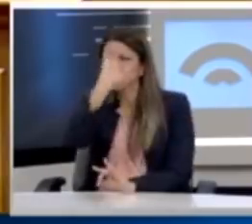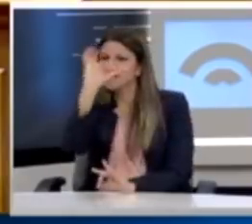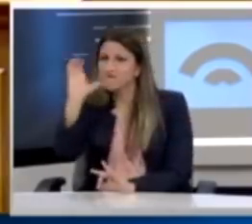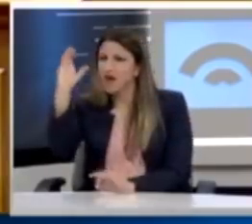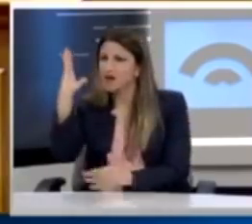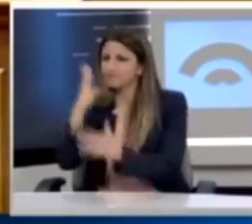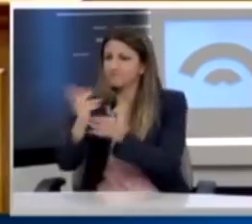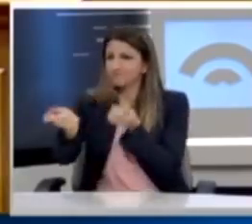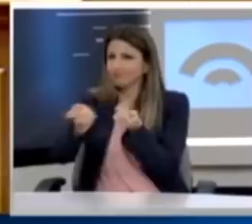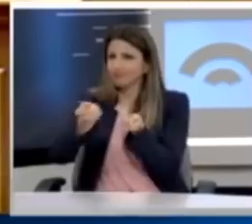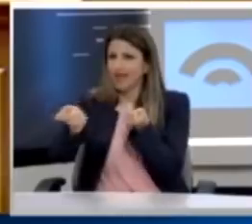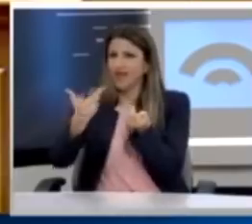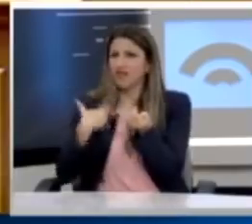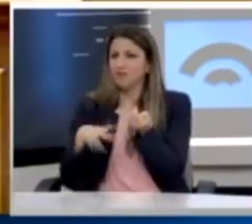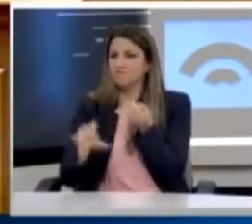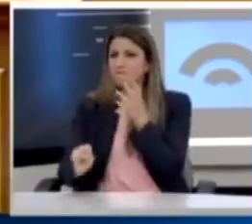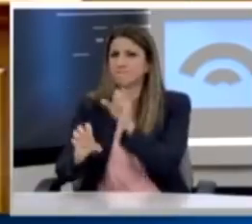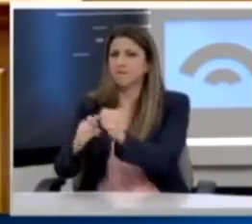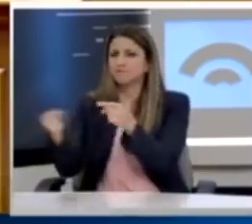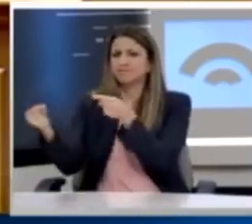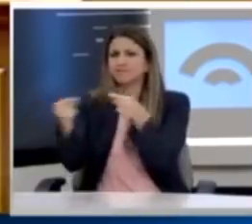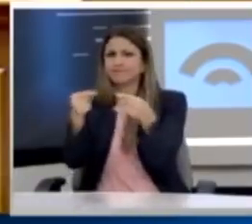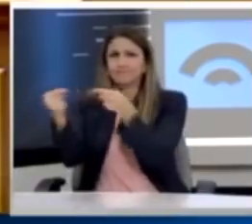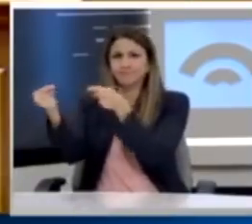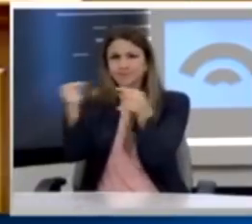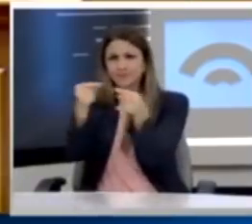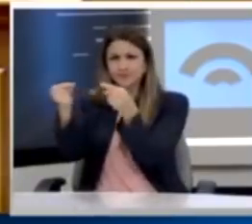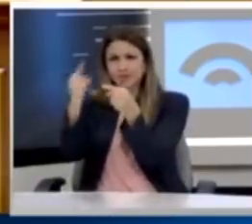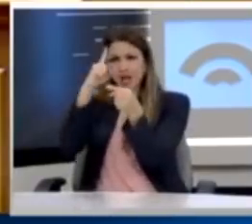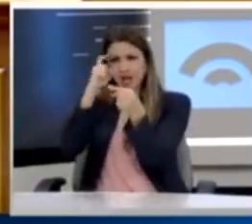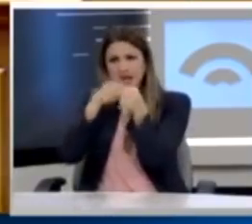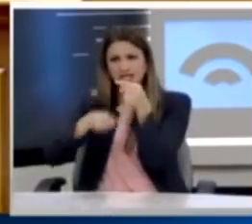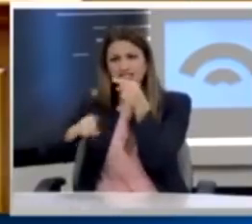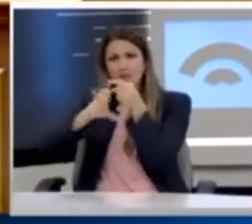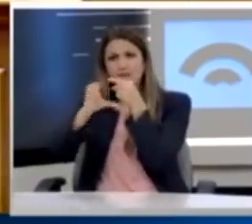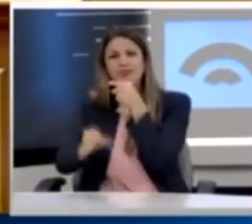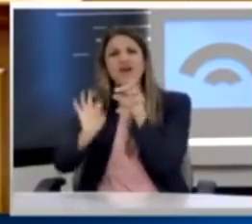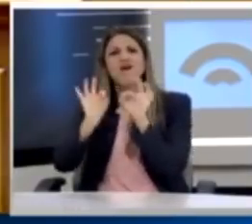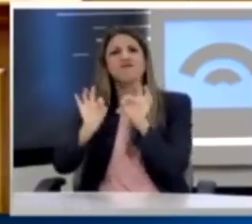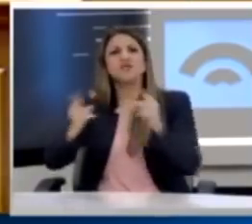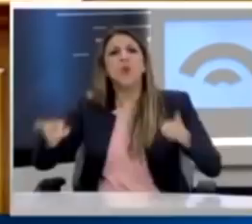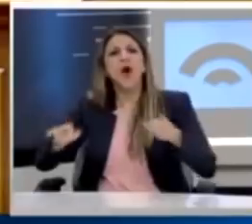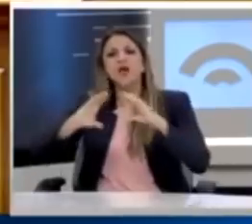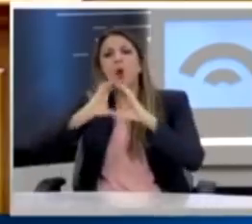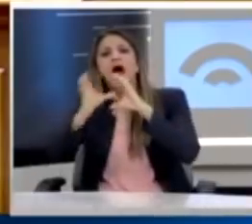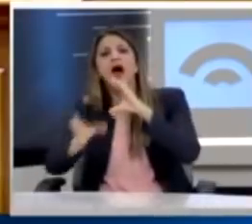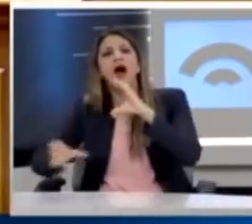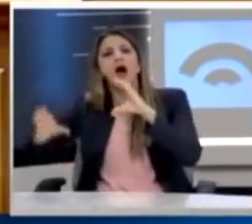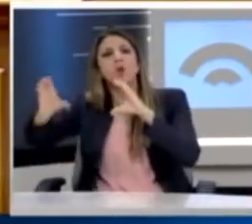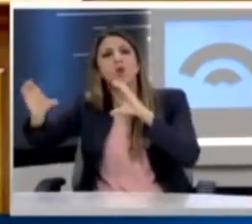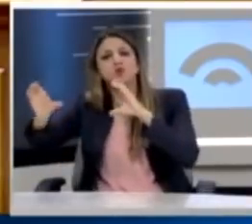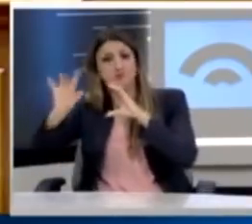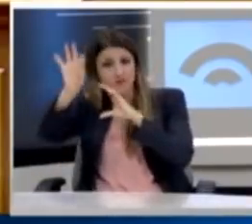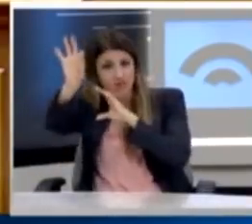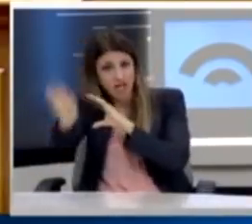αγορά, αλλά και πεδίο σκληρής διαπάλης για τη διέλευση ή όχι του ρώσικου φυσικού αερίου και άλλα στην Ευρωπαϊκή